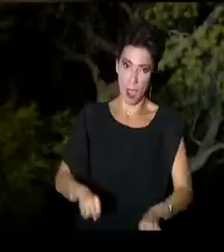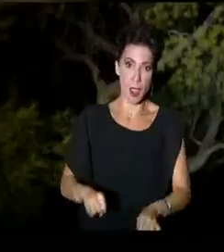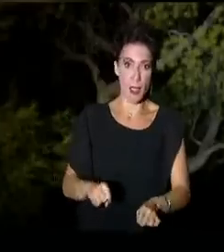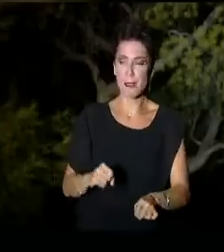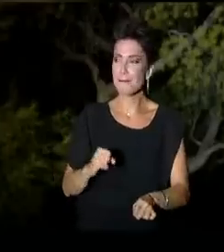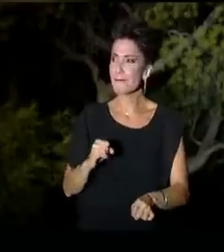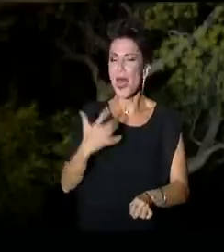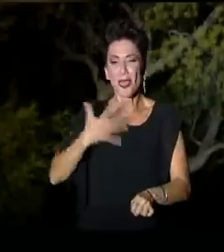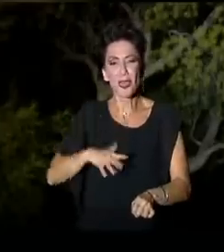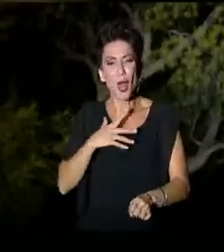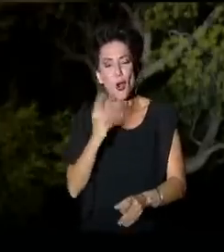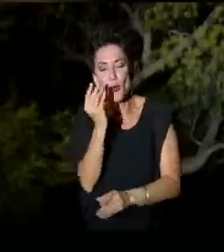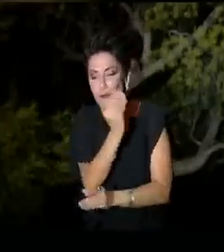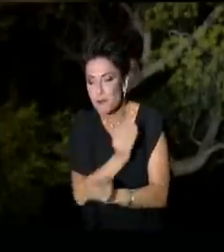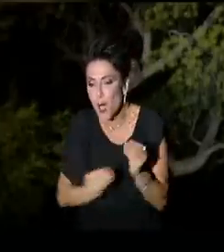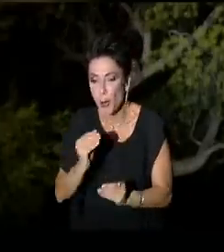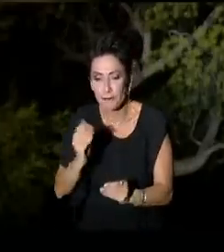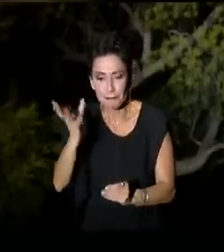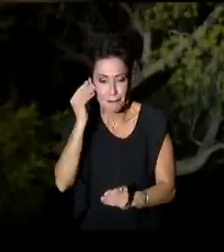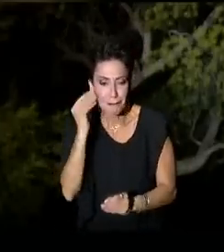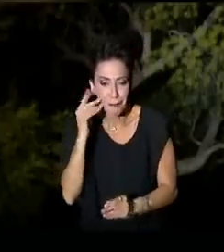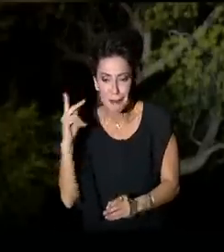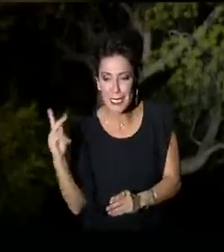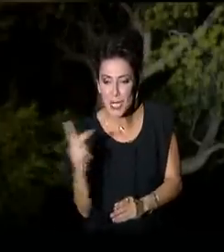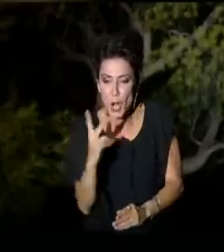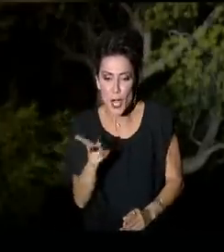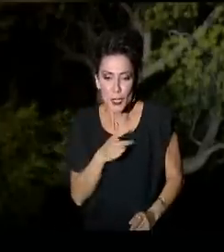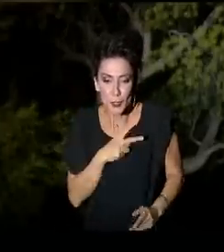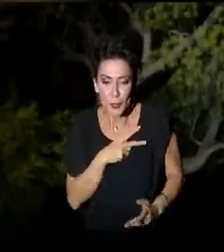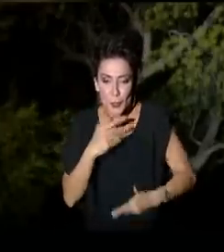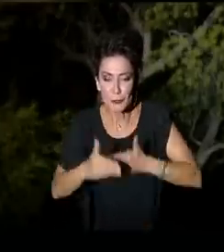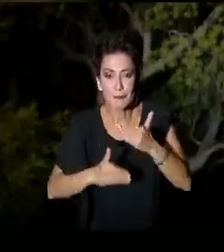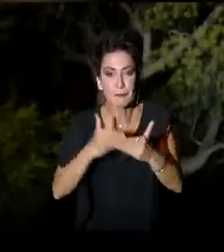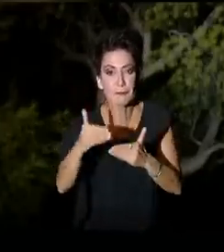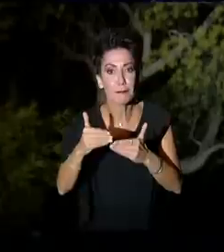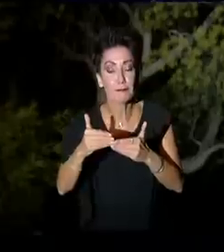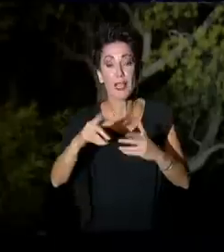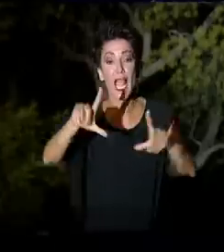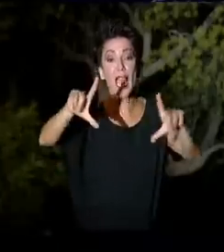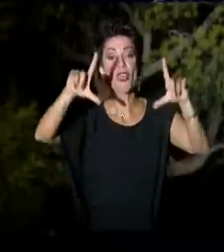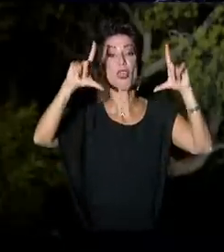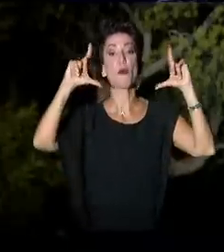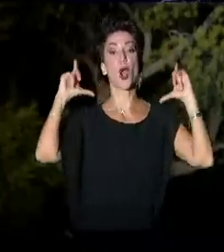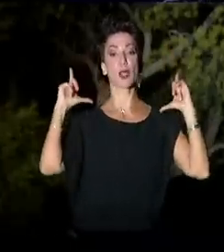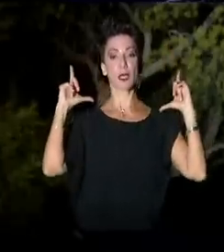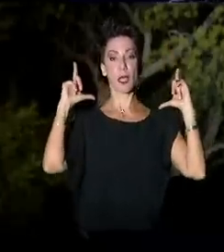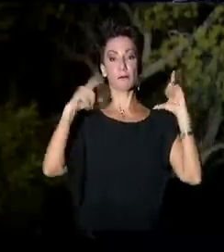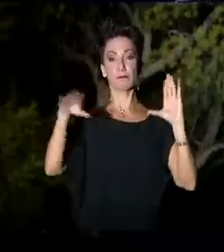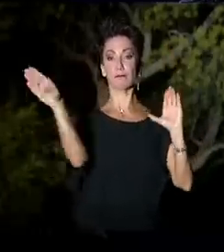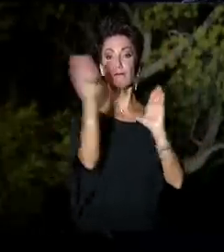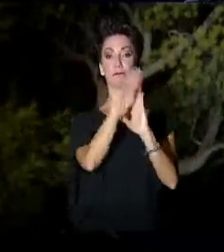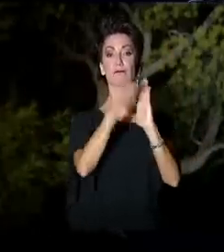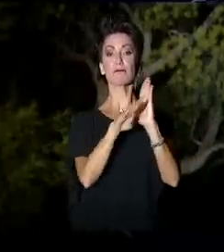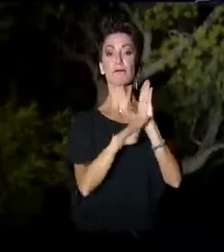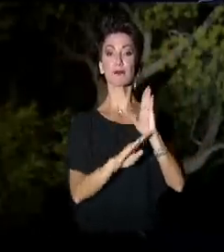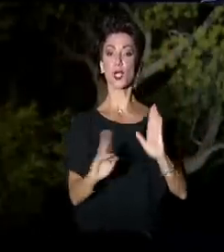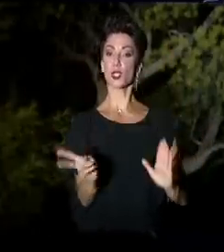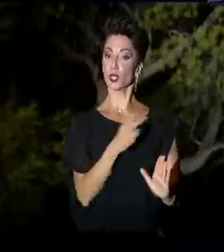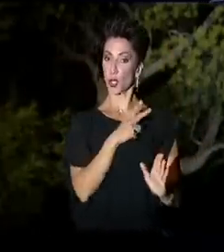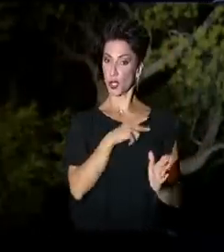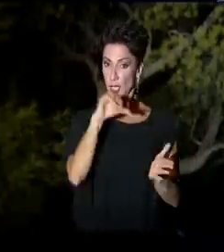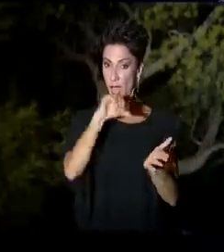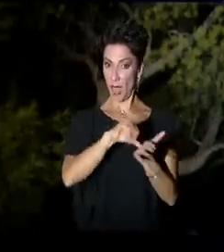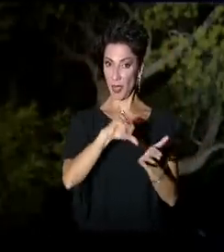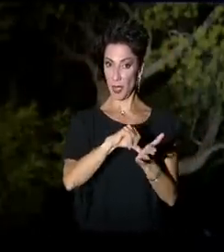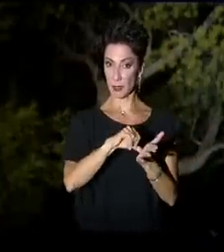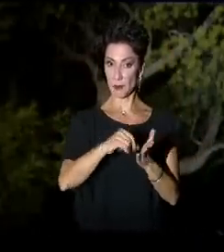Η δημοκρατία και οι αρχές της κλασικής Αθήνας, λοιπόν, χρειάζονται περισσότερο